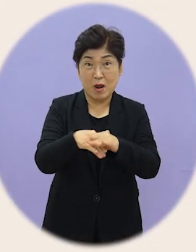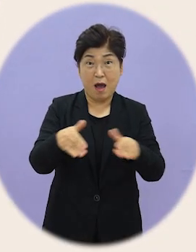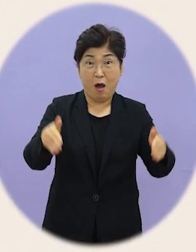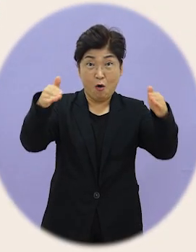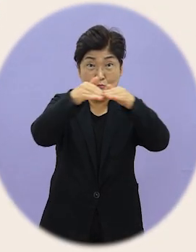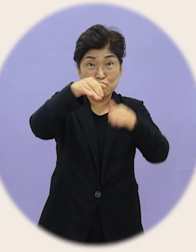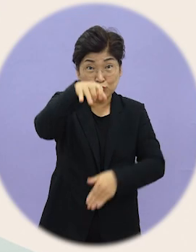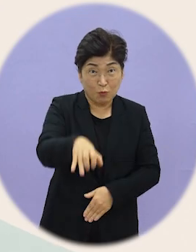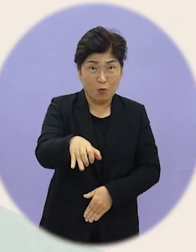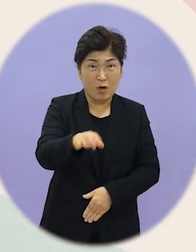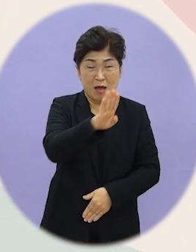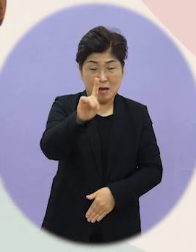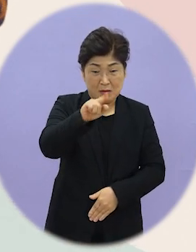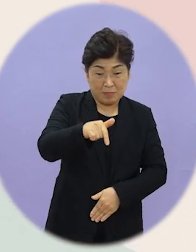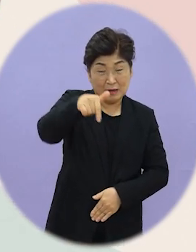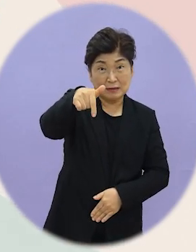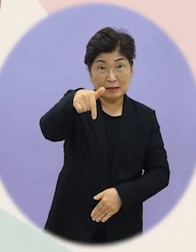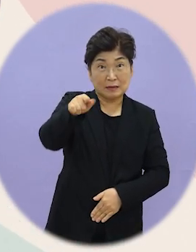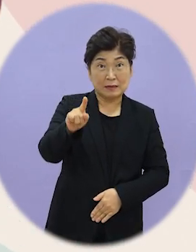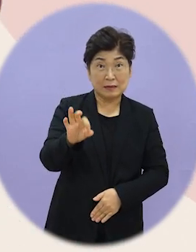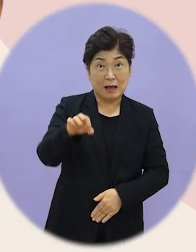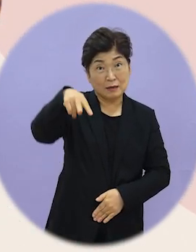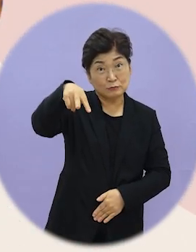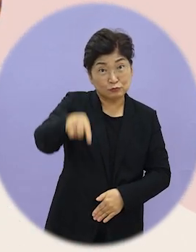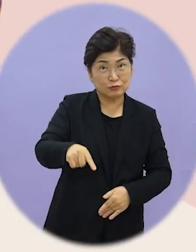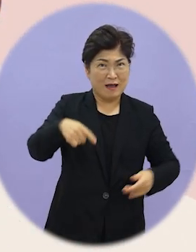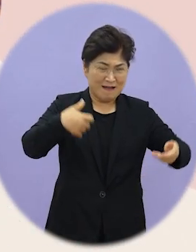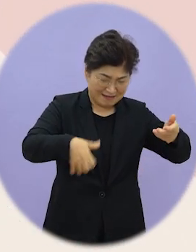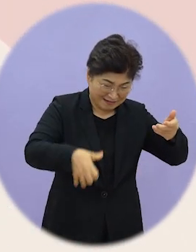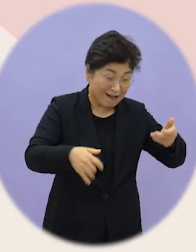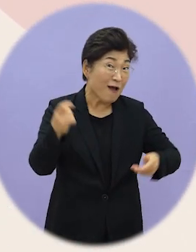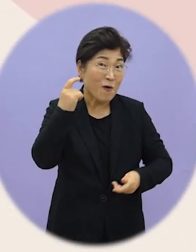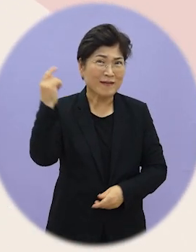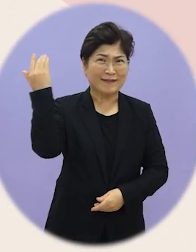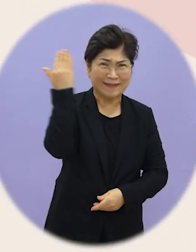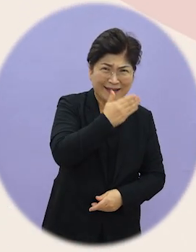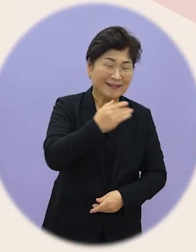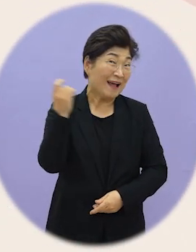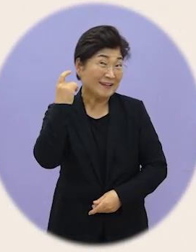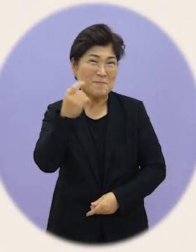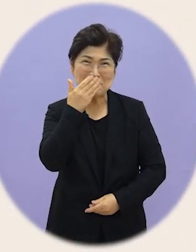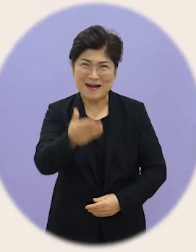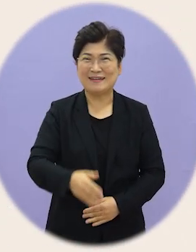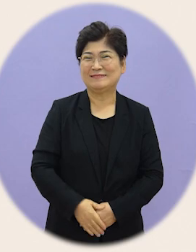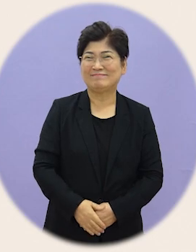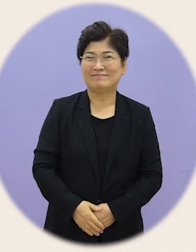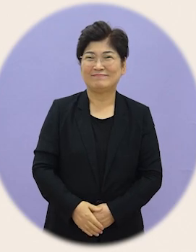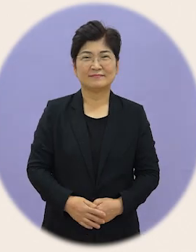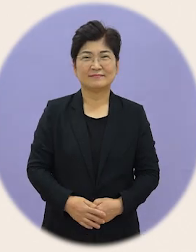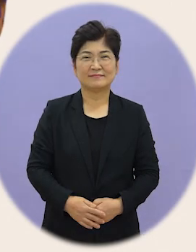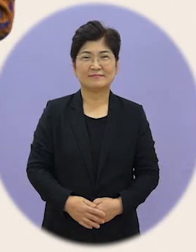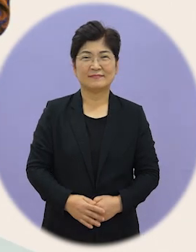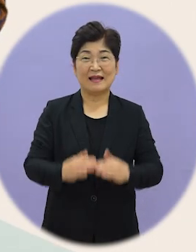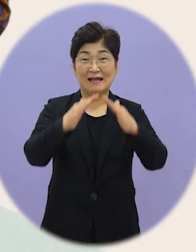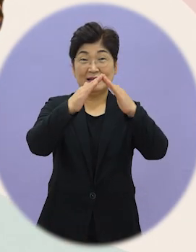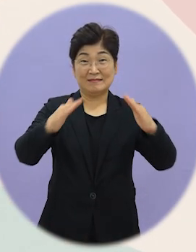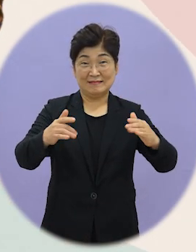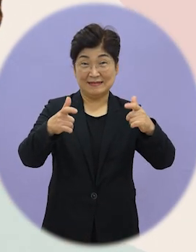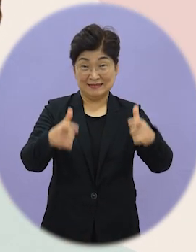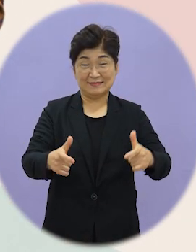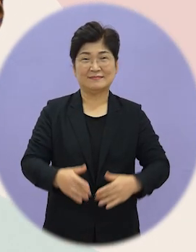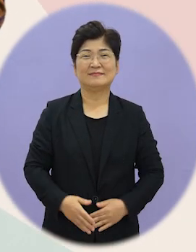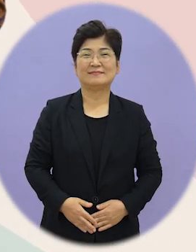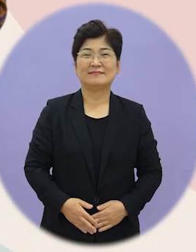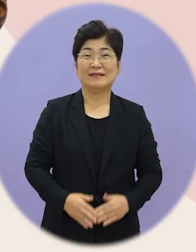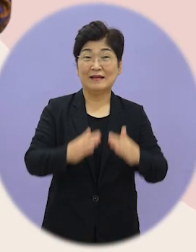서산문화원에서는 담백하고 서정적인 음색의 박강수 콘서트로 정겨운 포크 음악을 감상하실 수 있습니다.